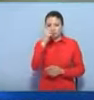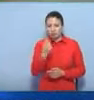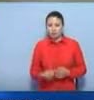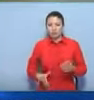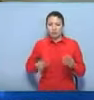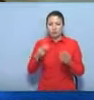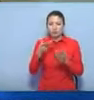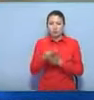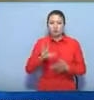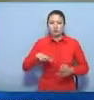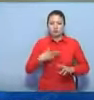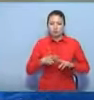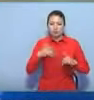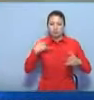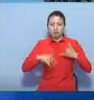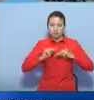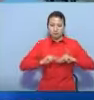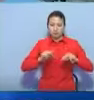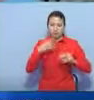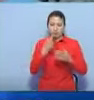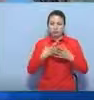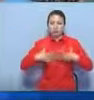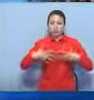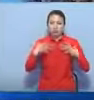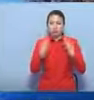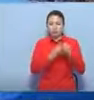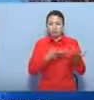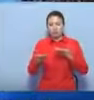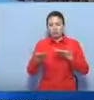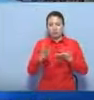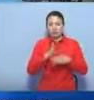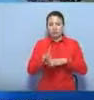жалақыларын аударғанды. Сондай ұстаздар азаматтарды өз шаңырақтарына қонақ етуде.